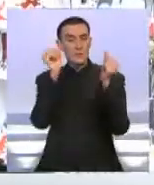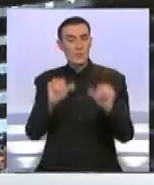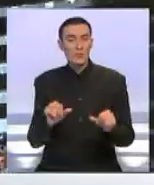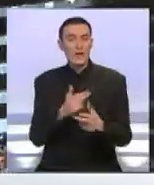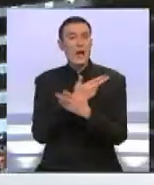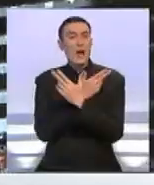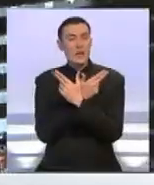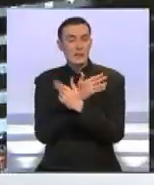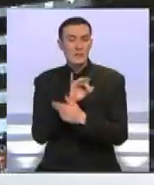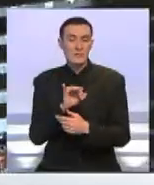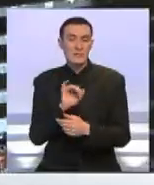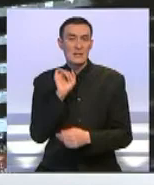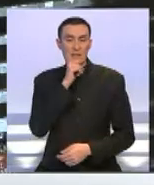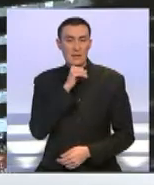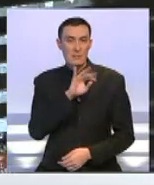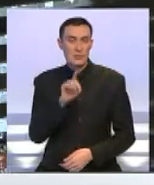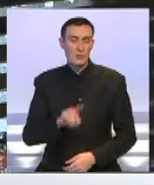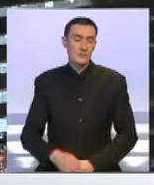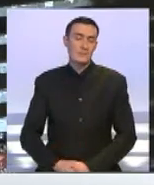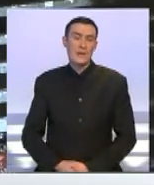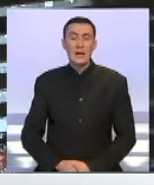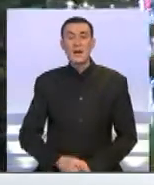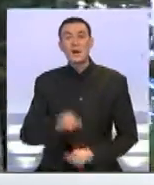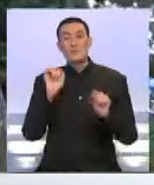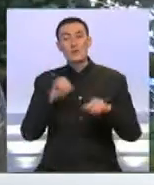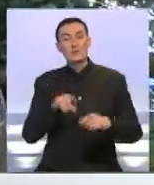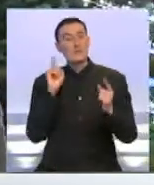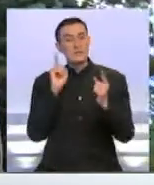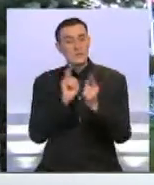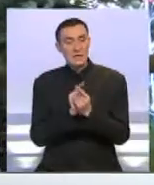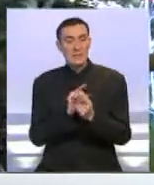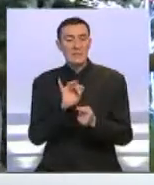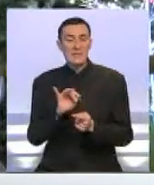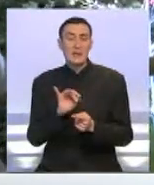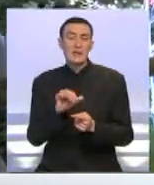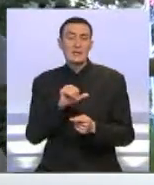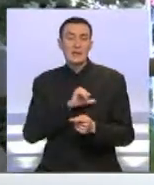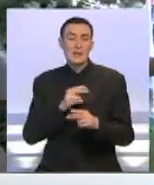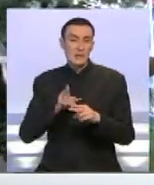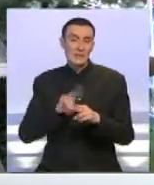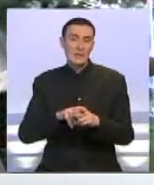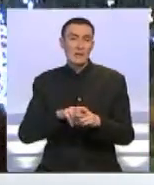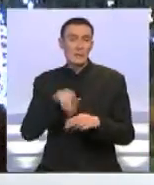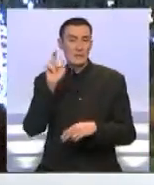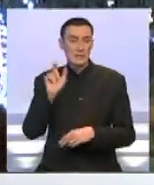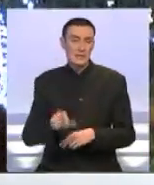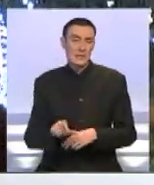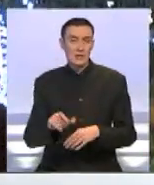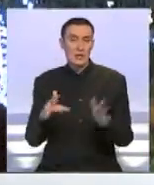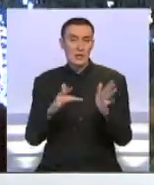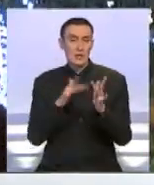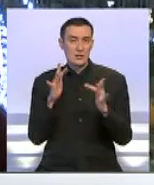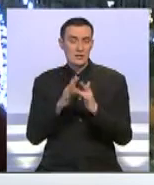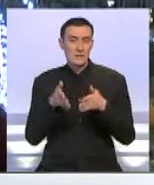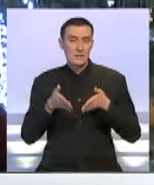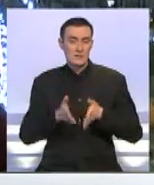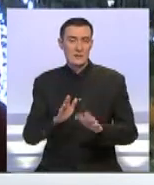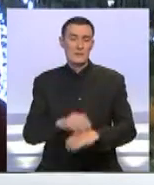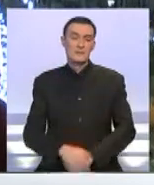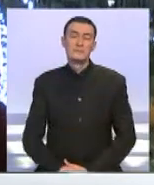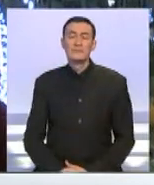и Санта-Клаусов. Хотя здесь можно встретить и самого рождественского персонажа.